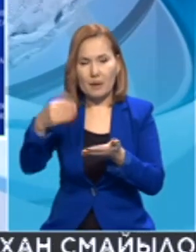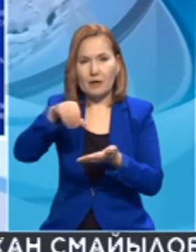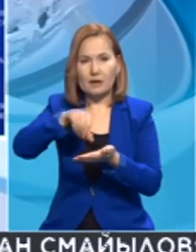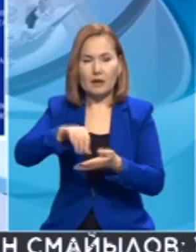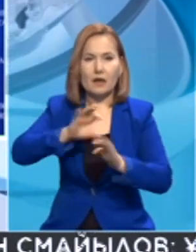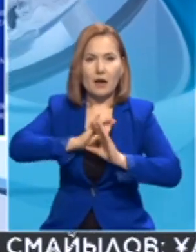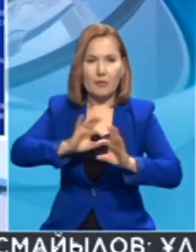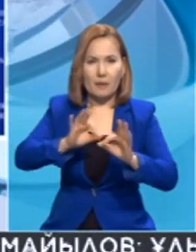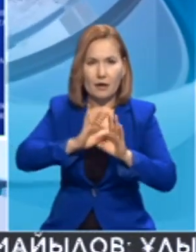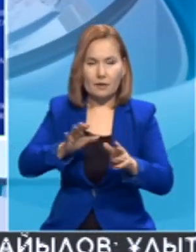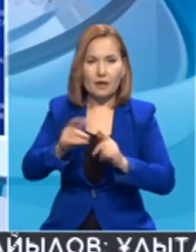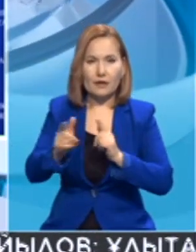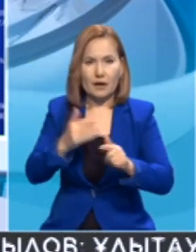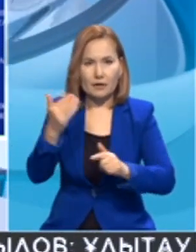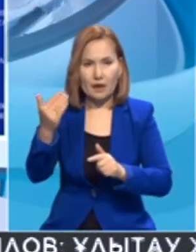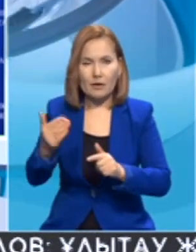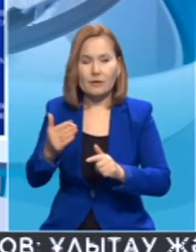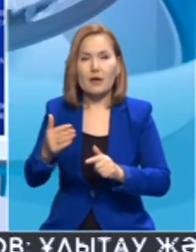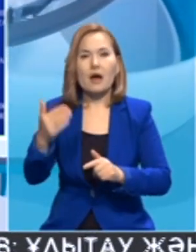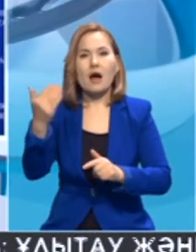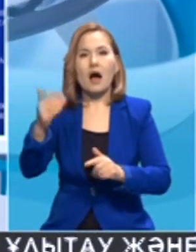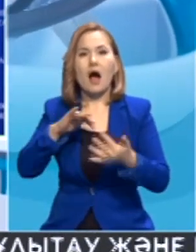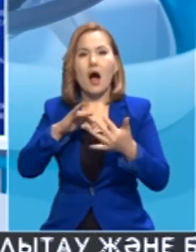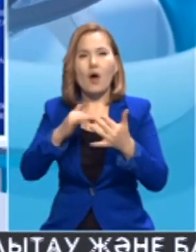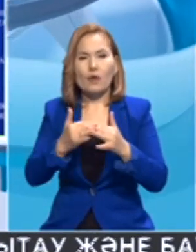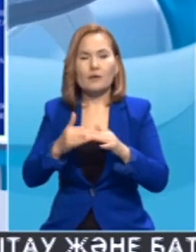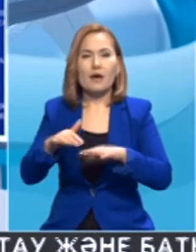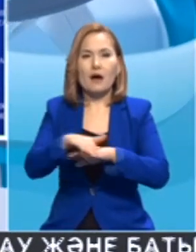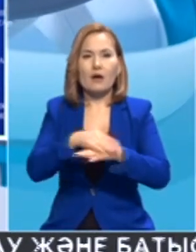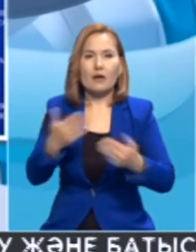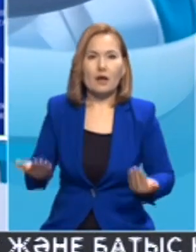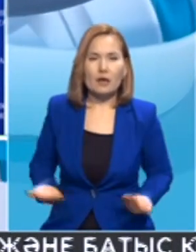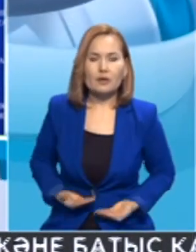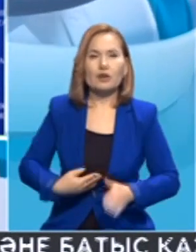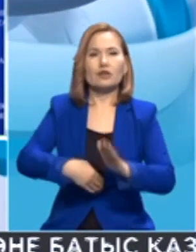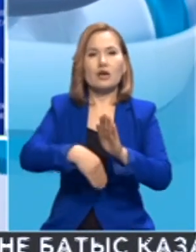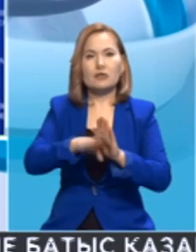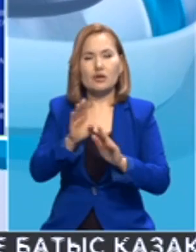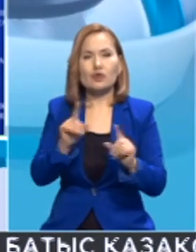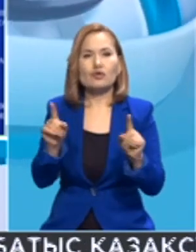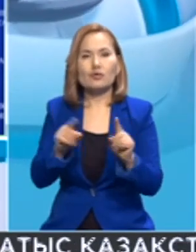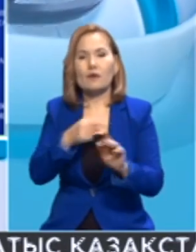байланыста. Дарын, ауылдағы ағайынның жағдайын жақсарту үшін тағы не айтылды?